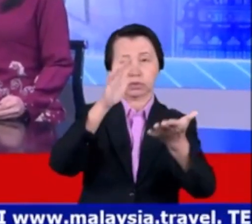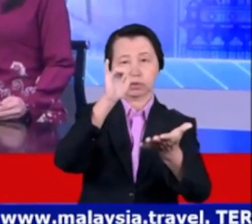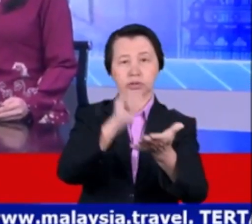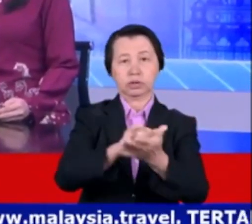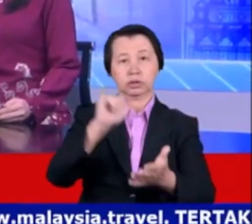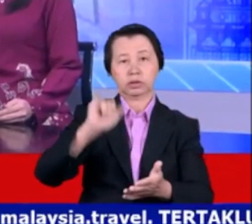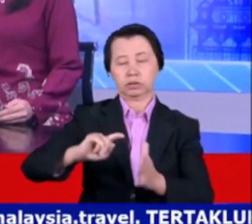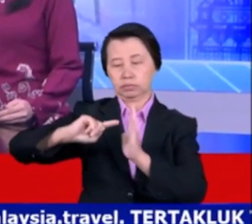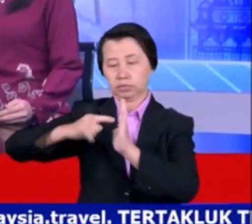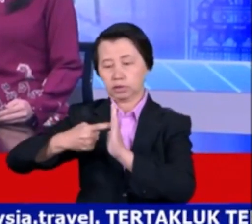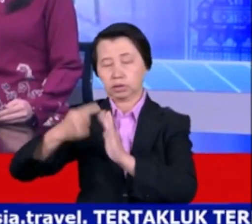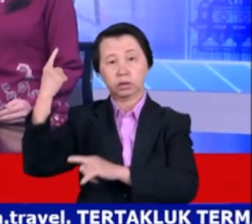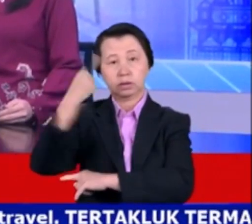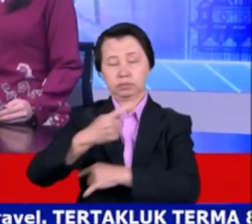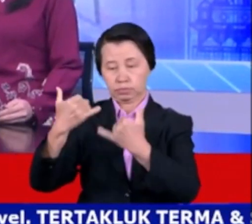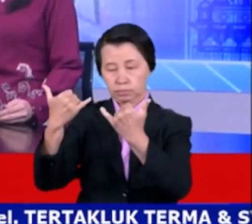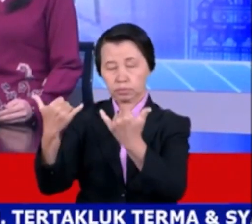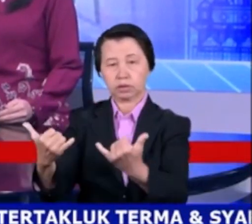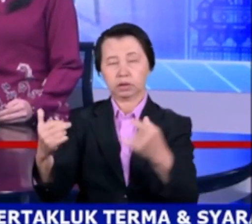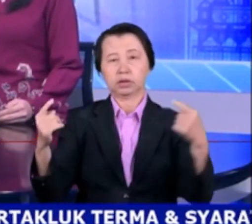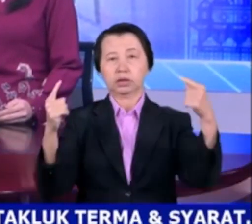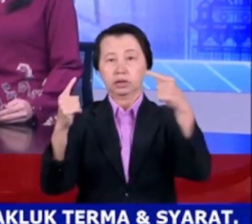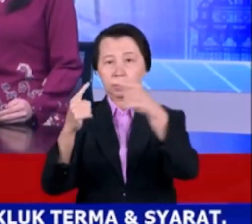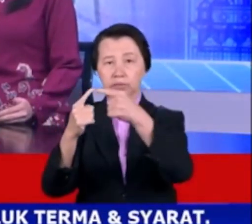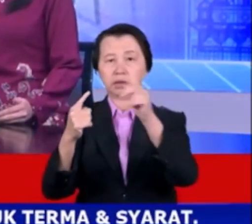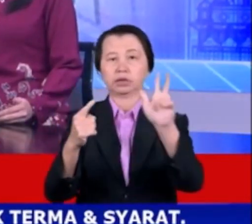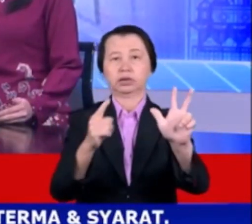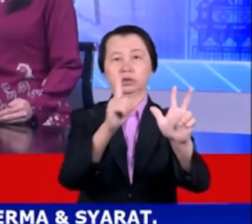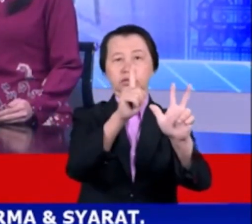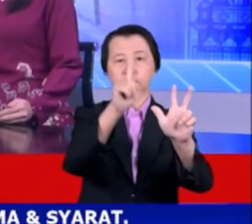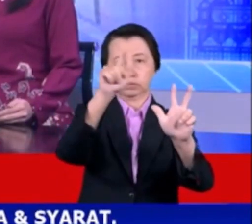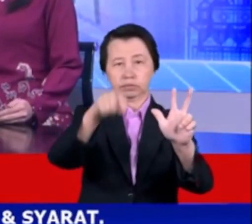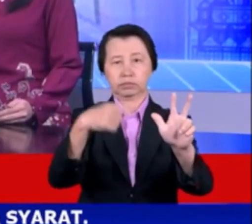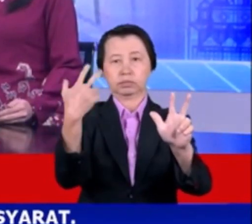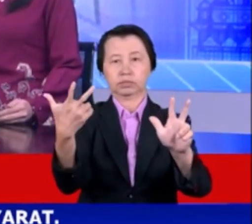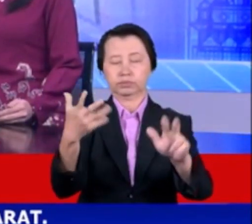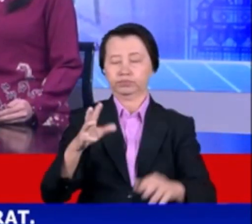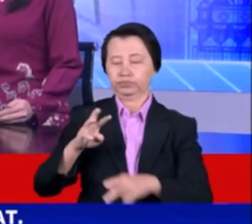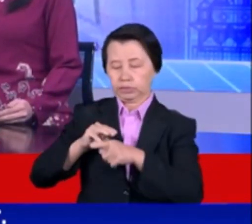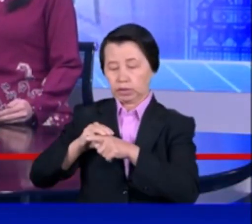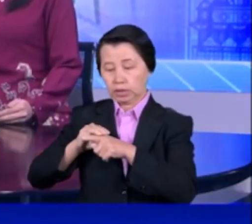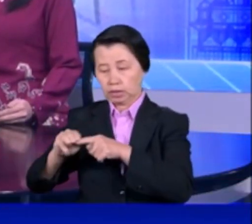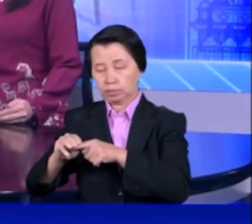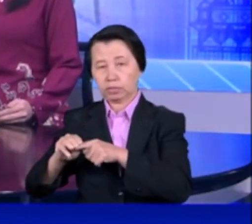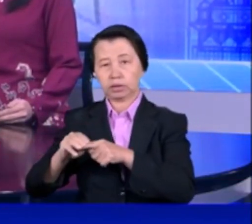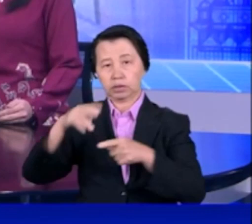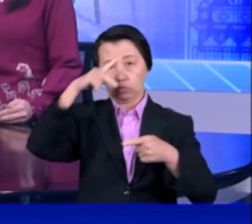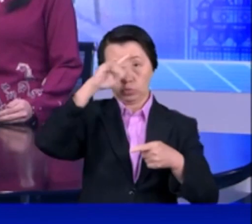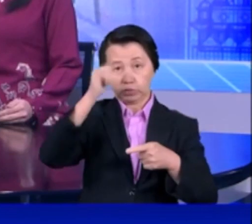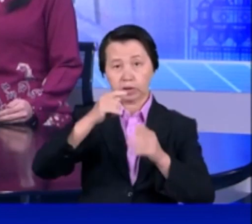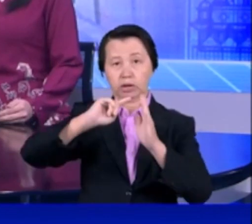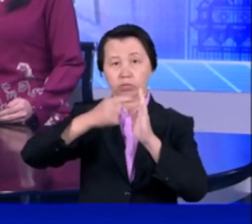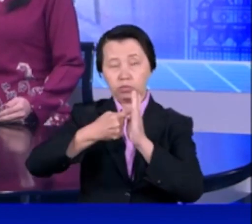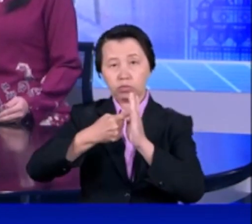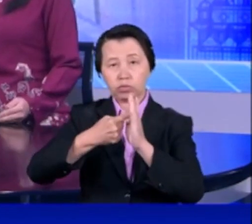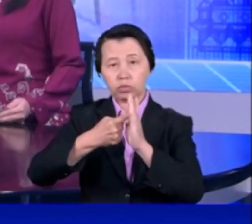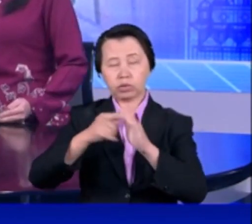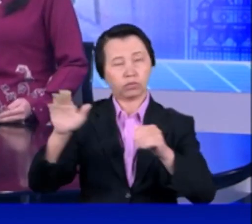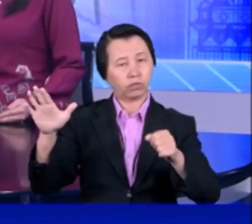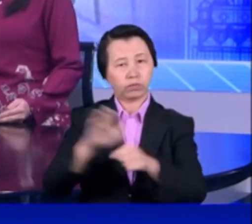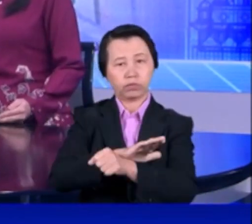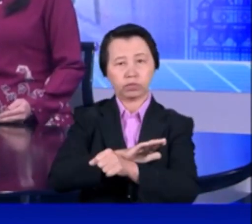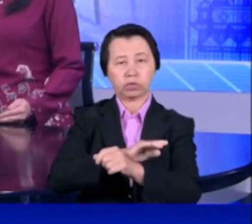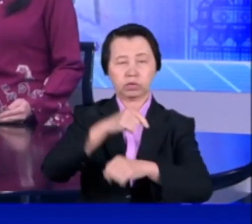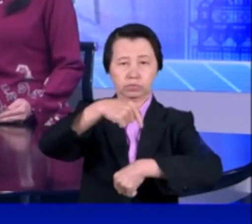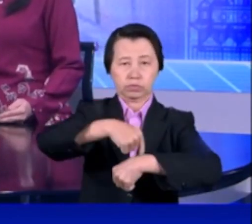itu yang berkuat kuasa mulai hari ini hingga 31 Mac ini. MRT laluan Putrajaya mula beroperasi